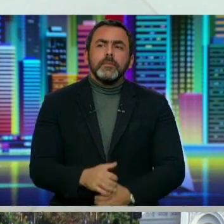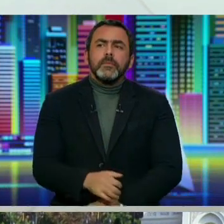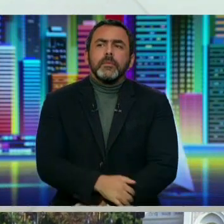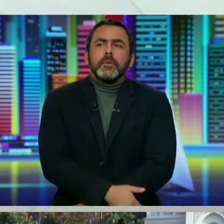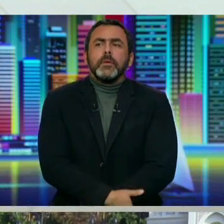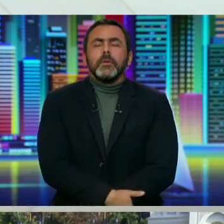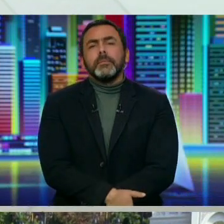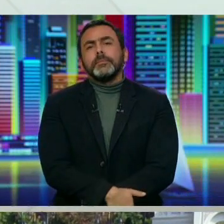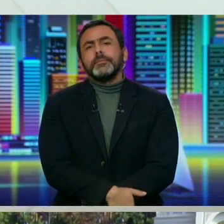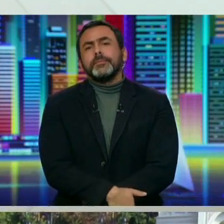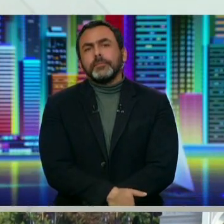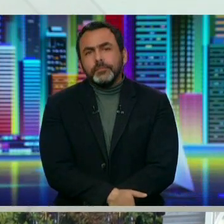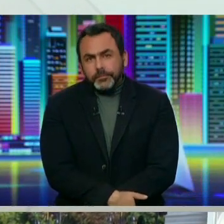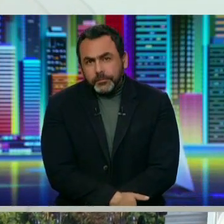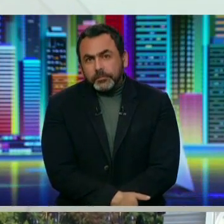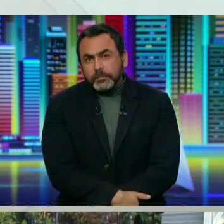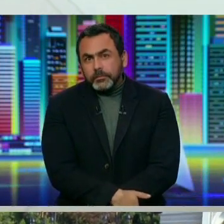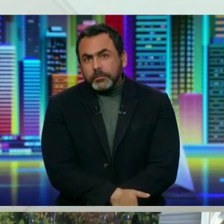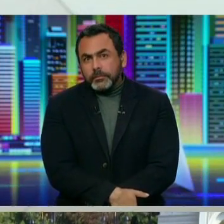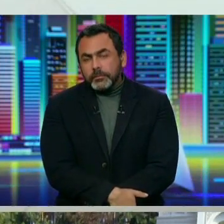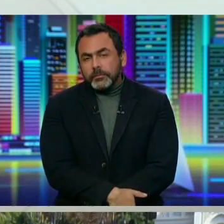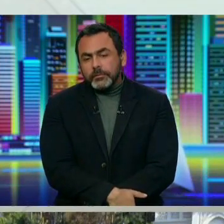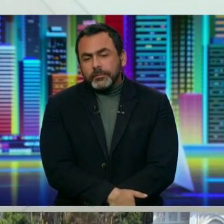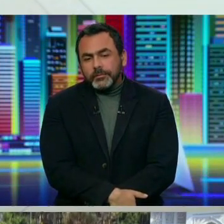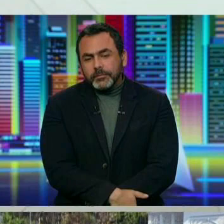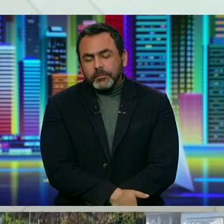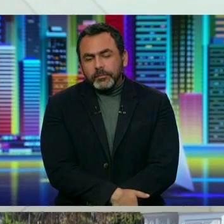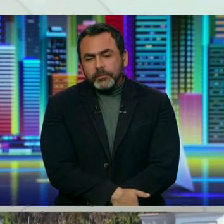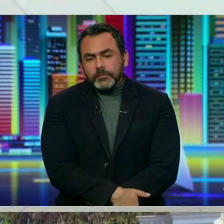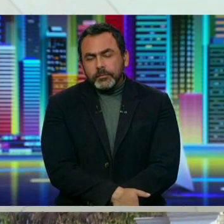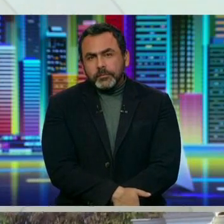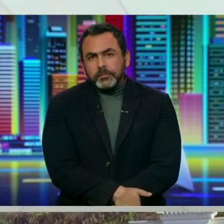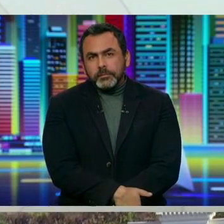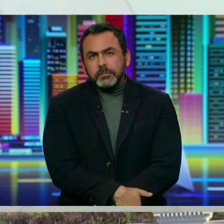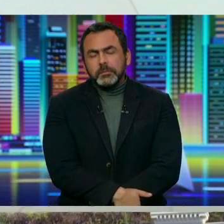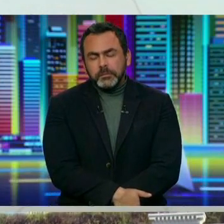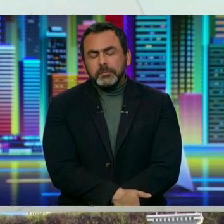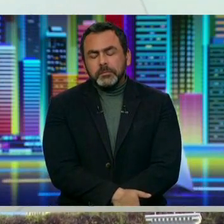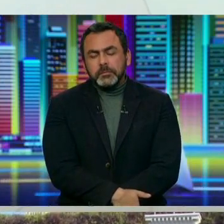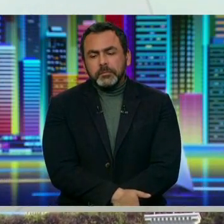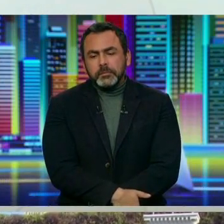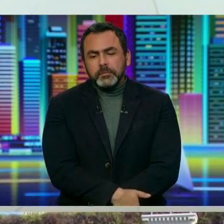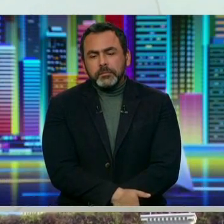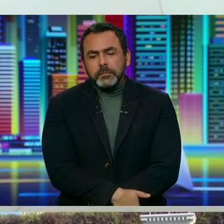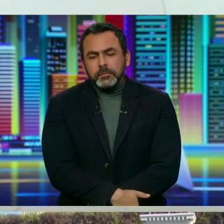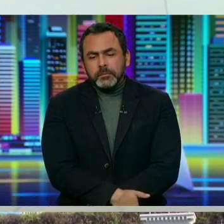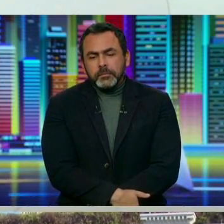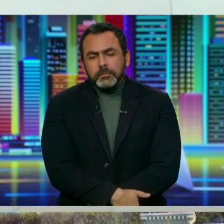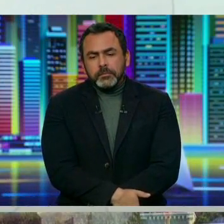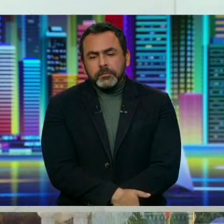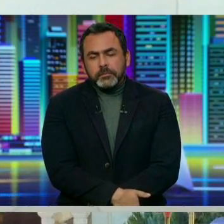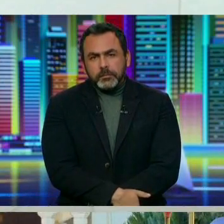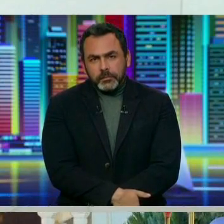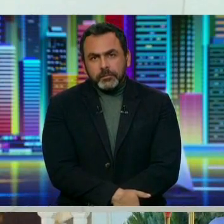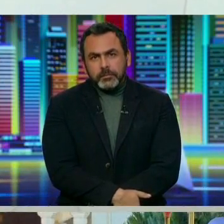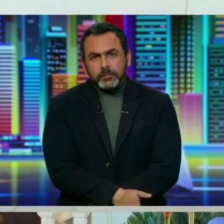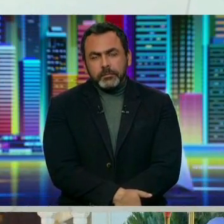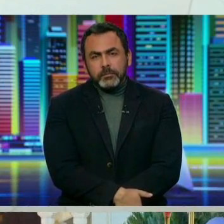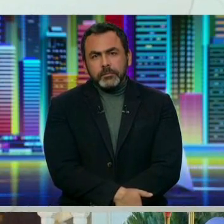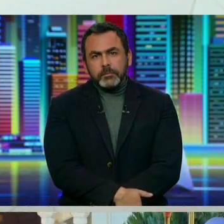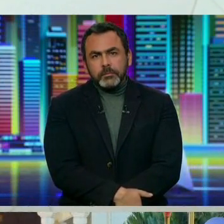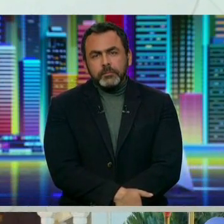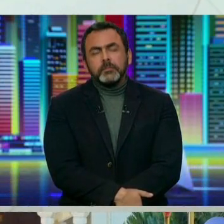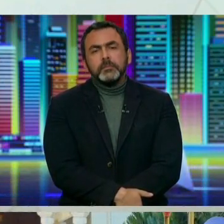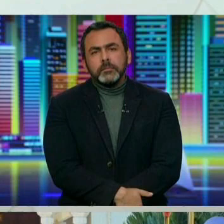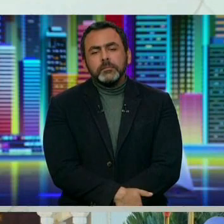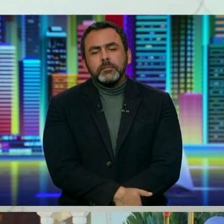على مستوى القمة ومستوى وزارة الخارجية مع دول إفريقية وآخرها السنغال، وسوف ترأس القمة الإفريقية ستعقد في